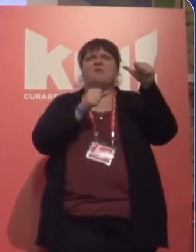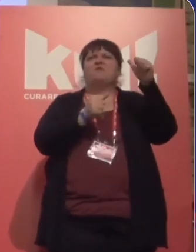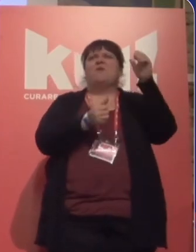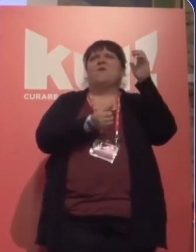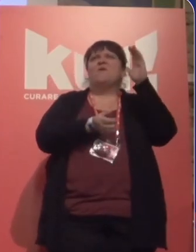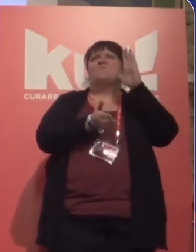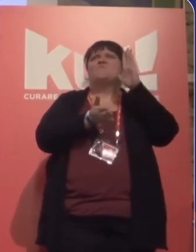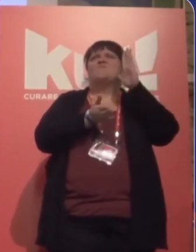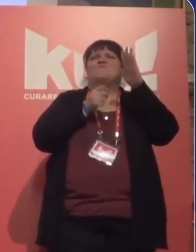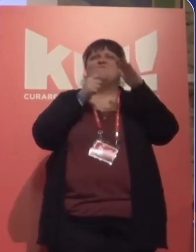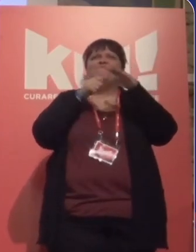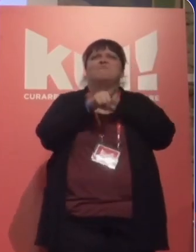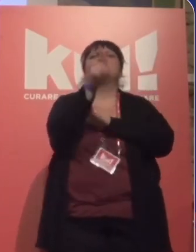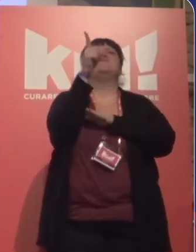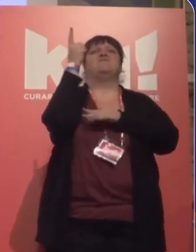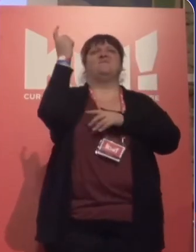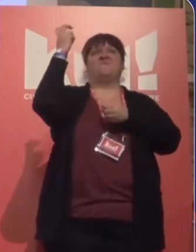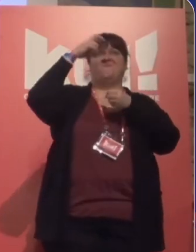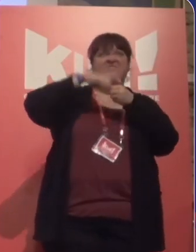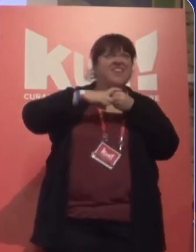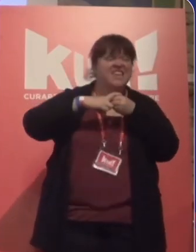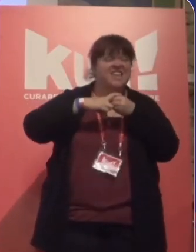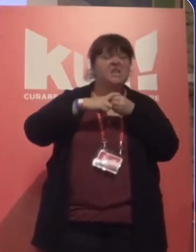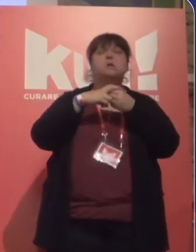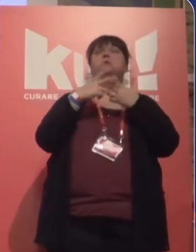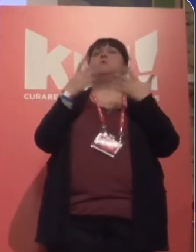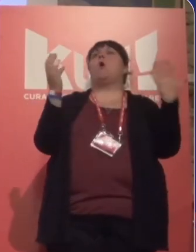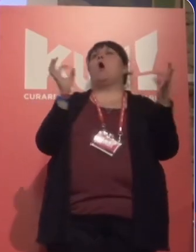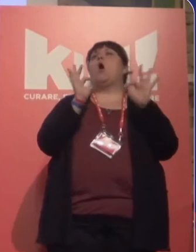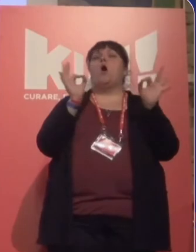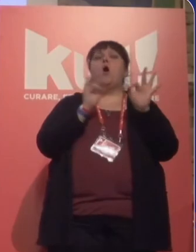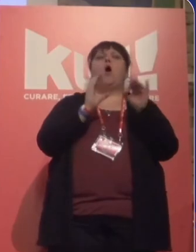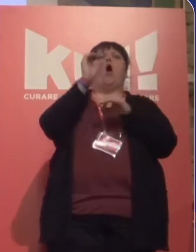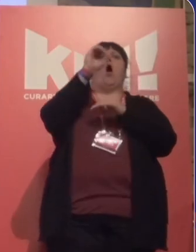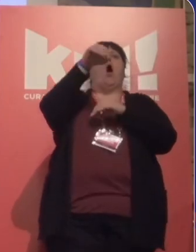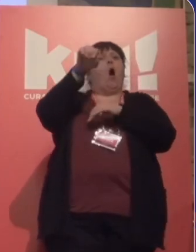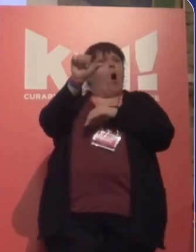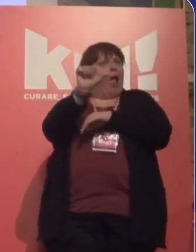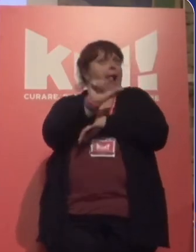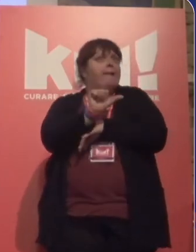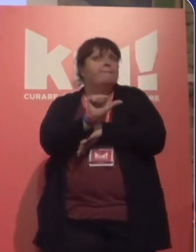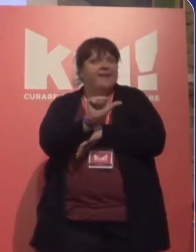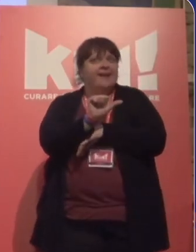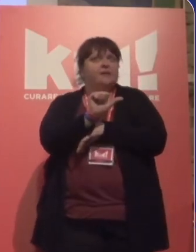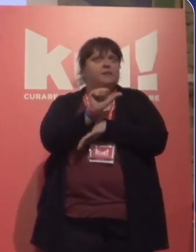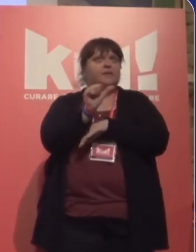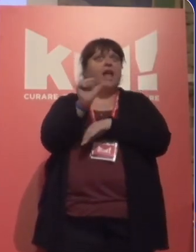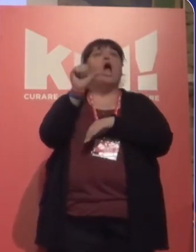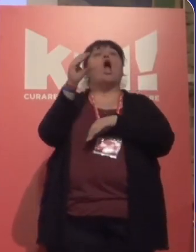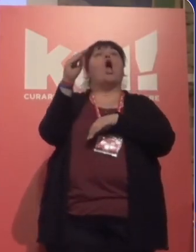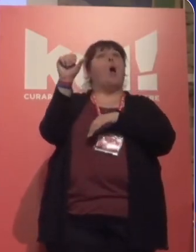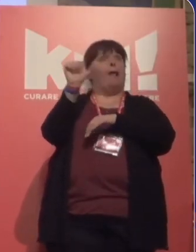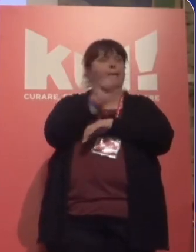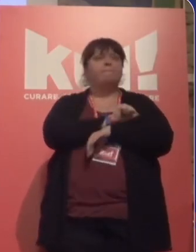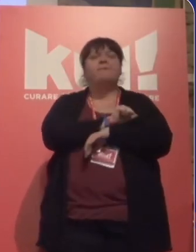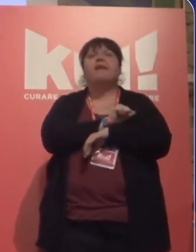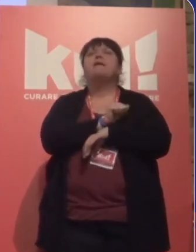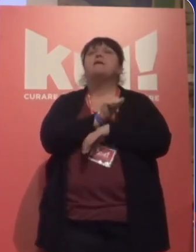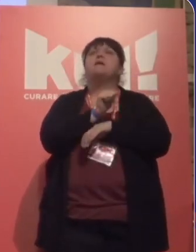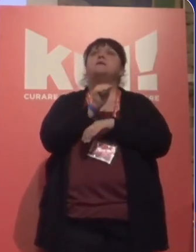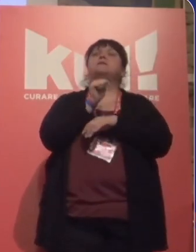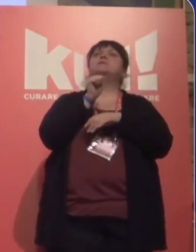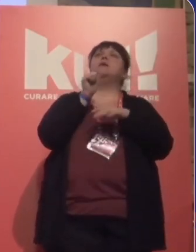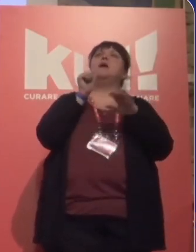della sanità che non è certo un organismo propenso all'improvvisazione fa sapere di non escludere